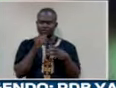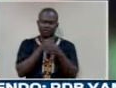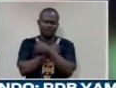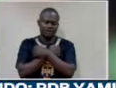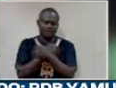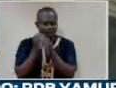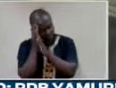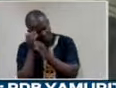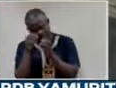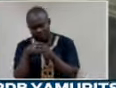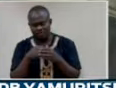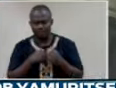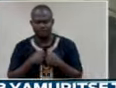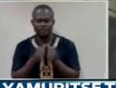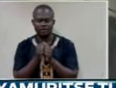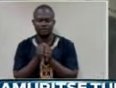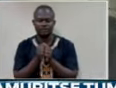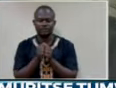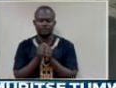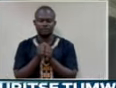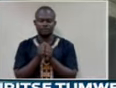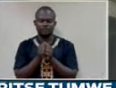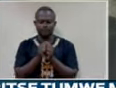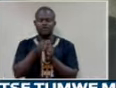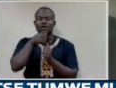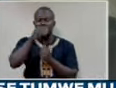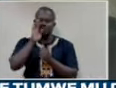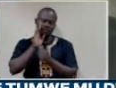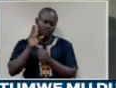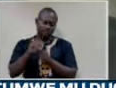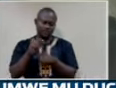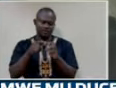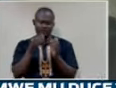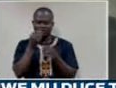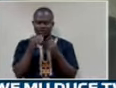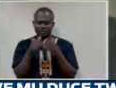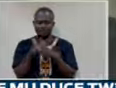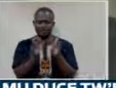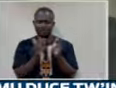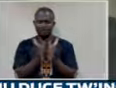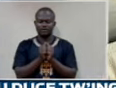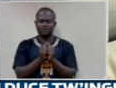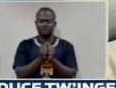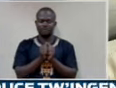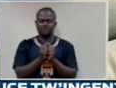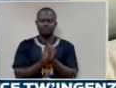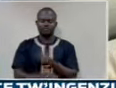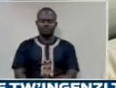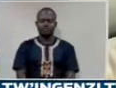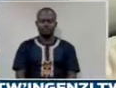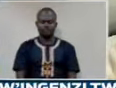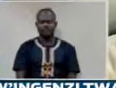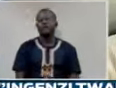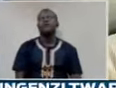atarari waba mu rugo mu gihe ari mu Rwanda ntabisindishanywa naho mu byo kurya bye ngo ni ibisanzwe mu